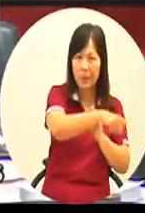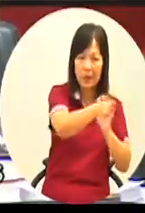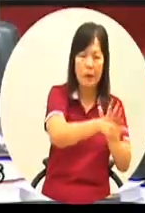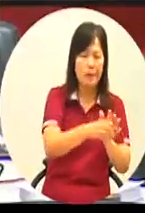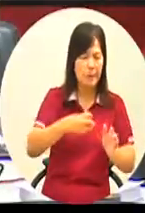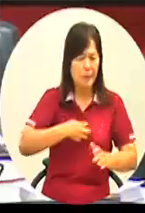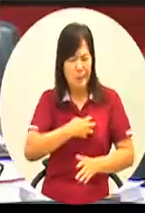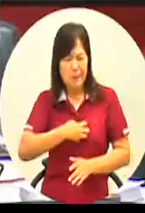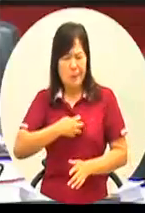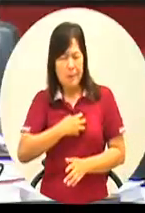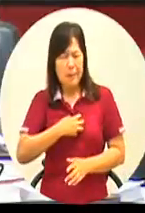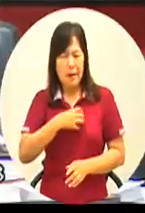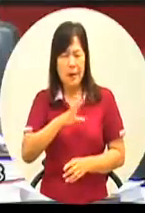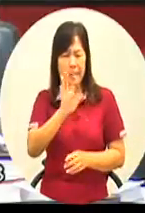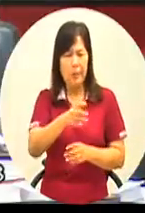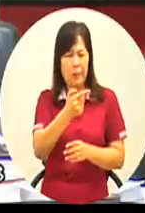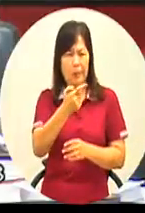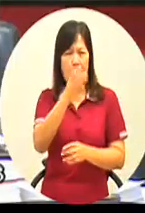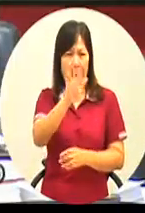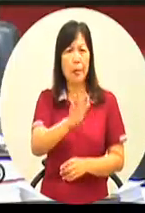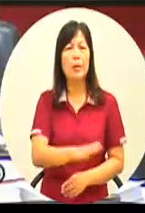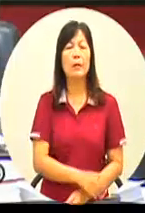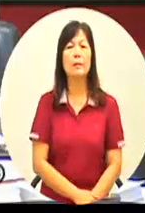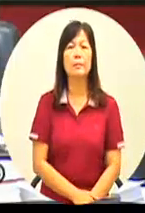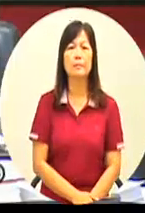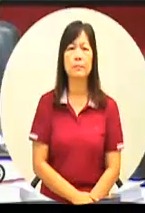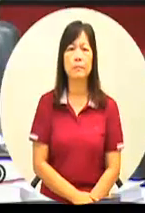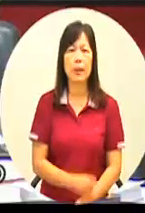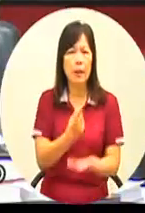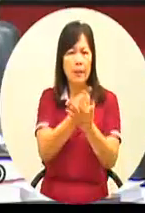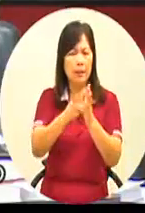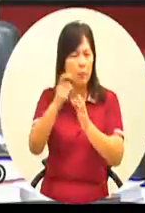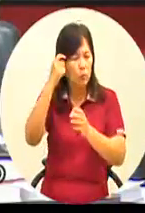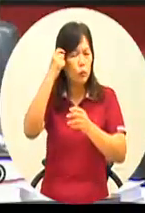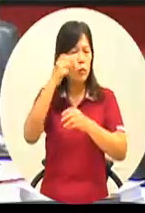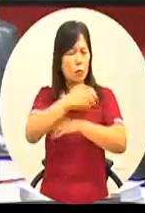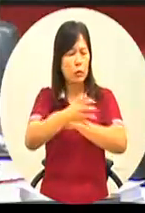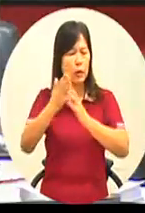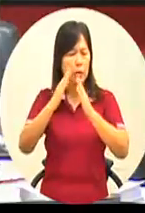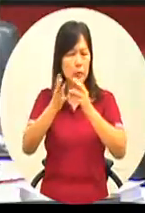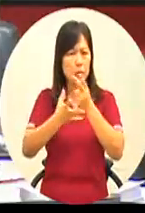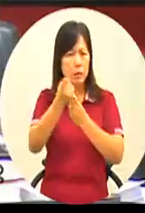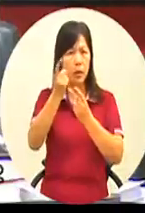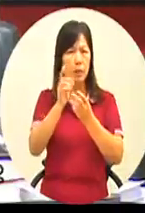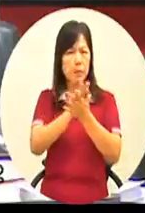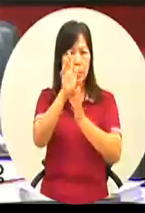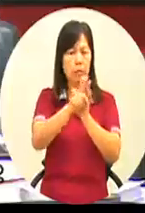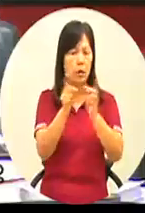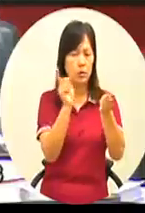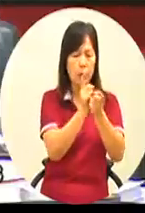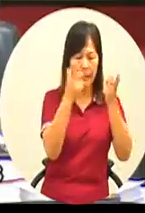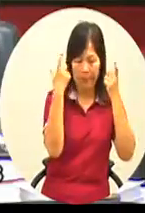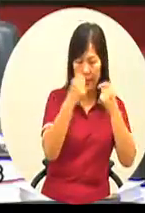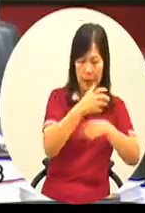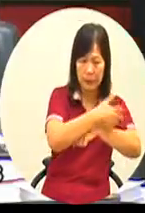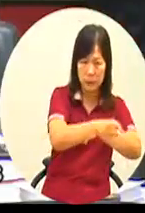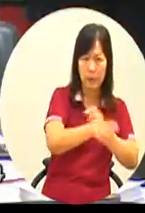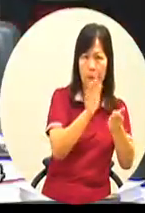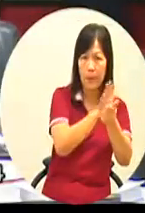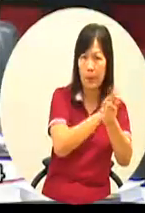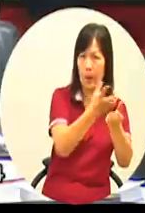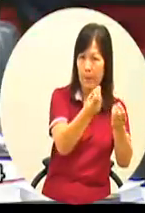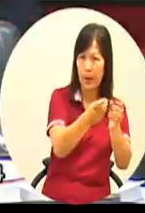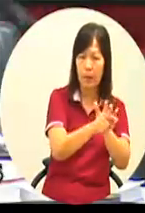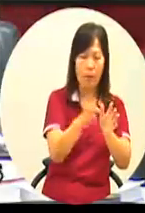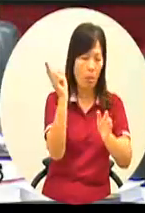满那是非常非常高的，认为县市合并以后对高雄县是没有帮助的，这种声音